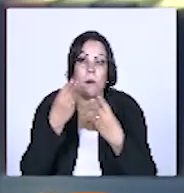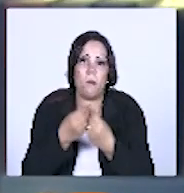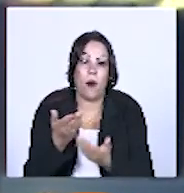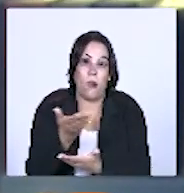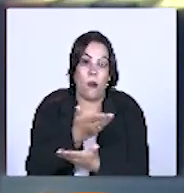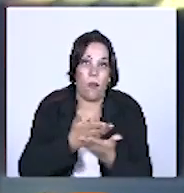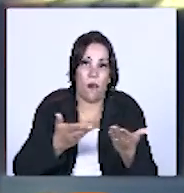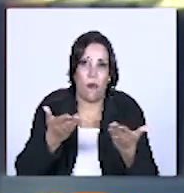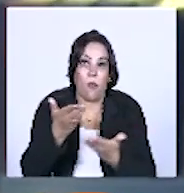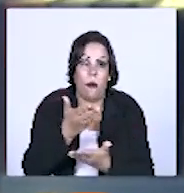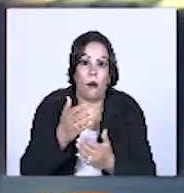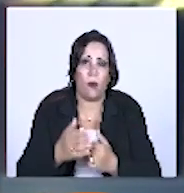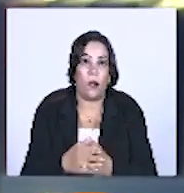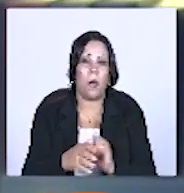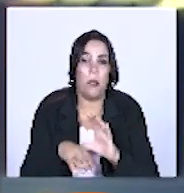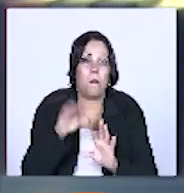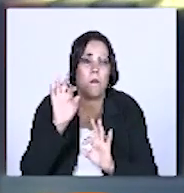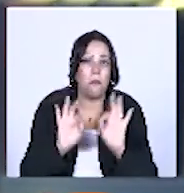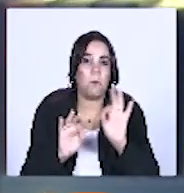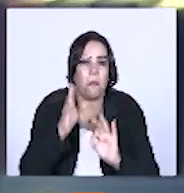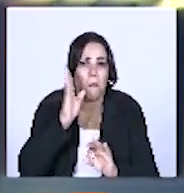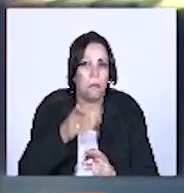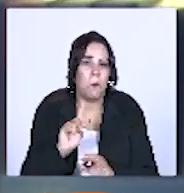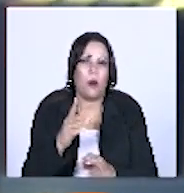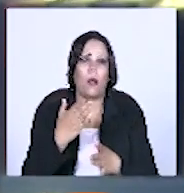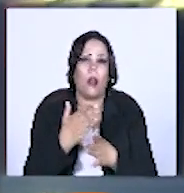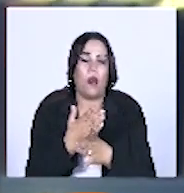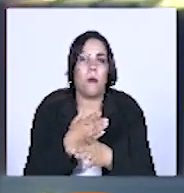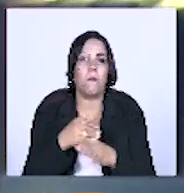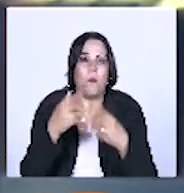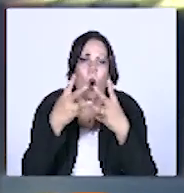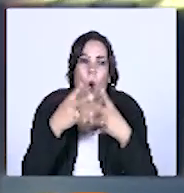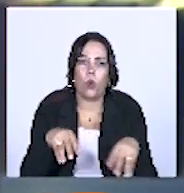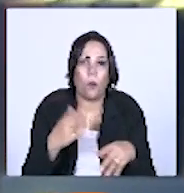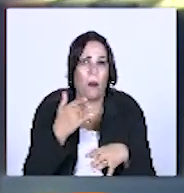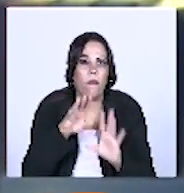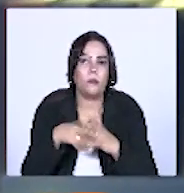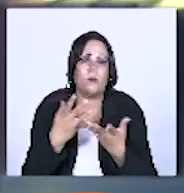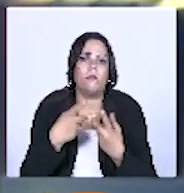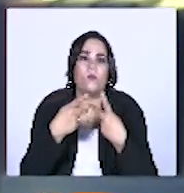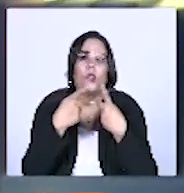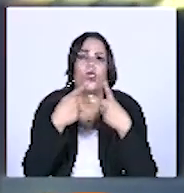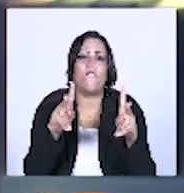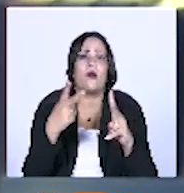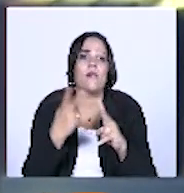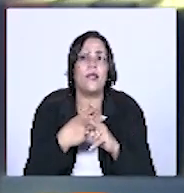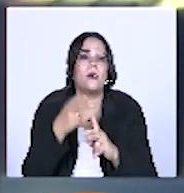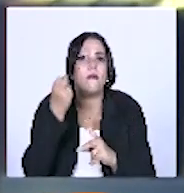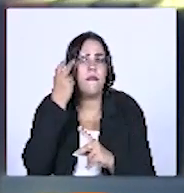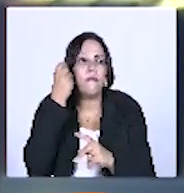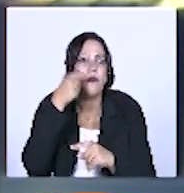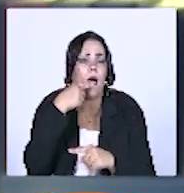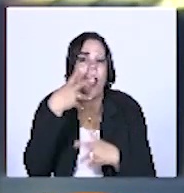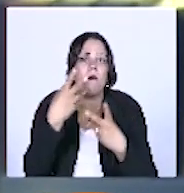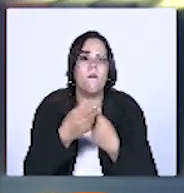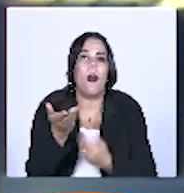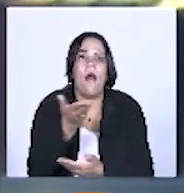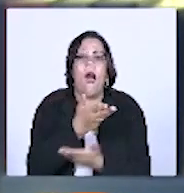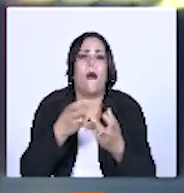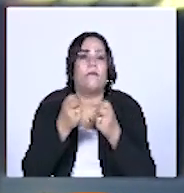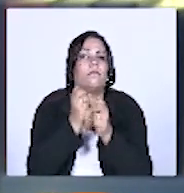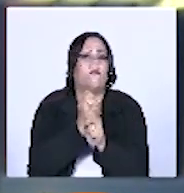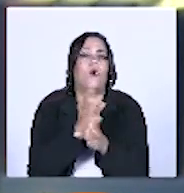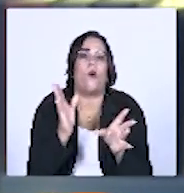ونقاش يعني بلا ضوابط او بلا حدود كما قيل بمعنى انه سمحوا للناس انها تعبر عن وجهه نظرها